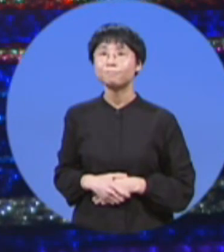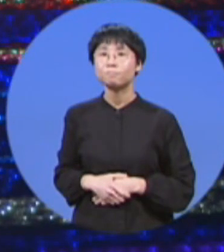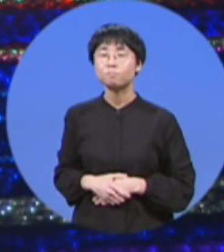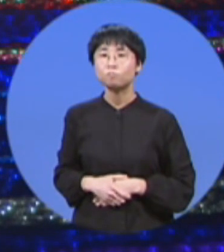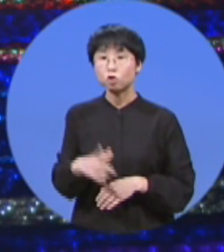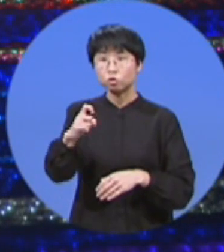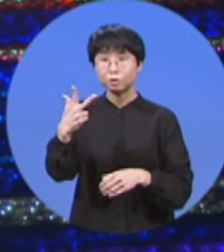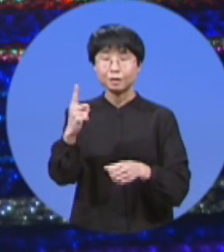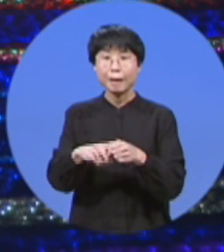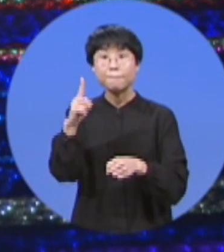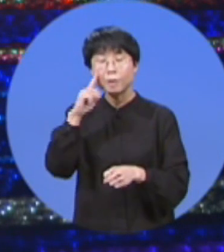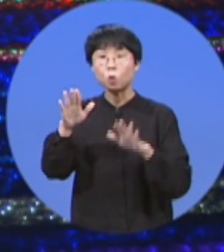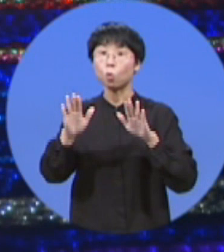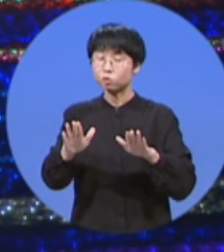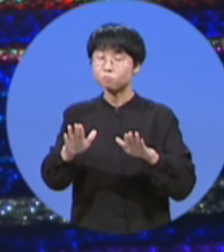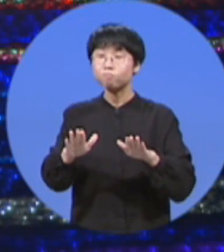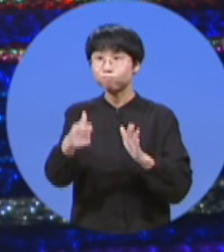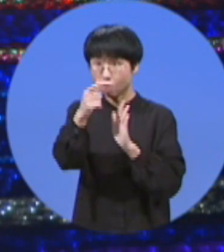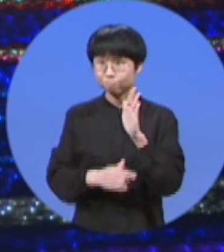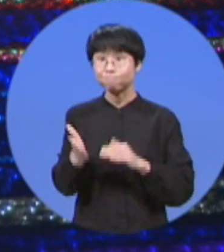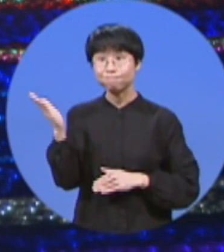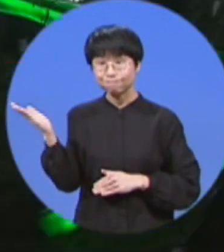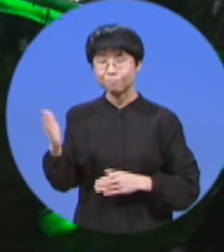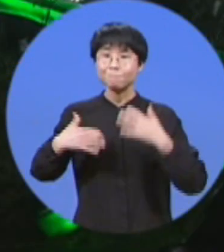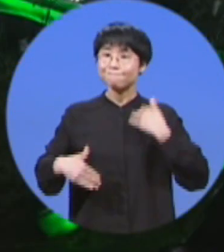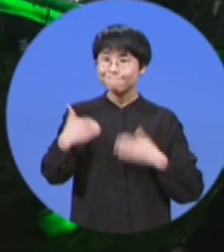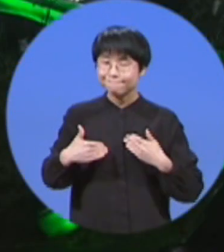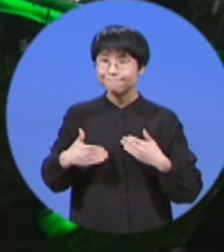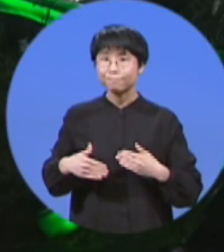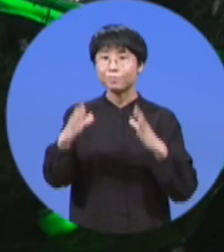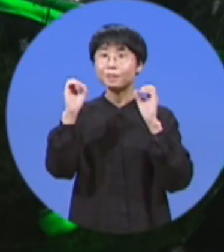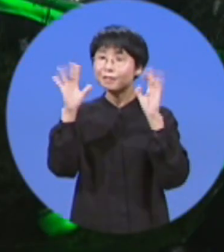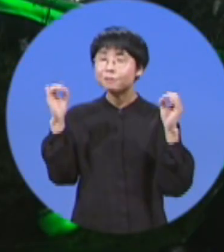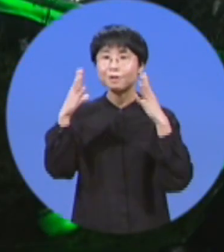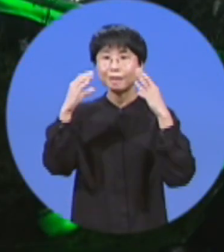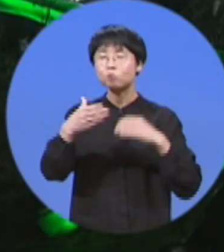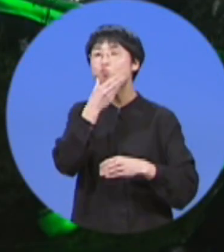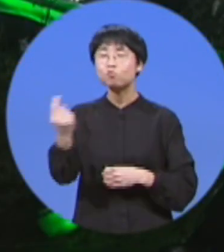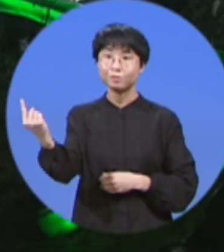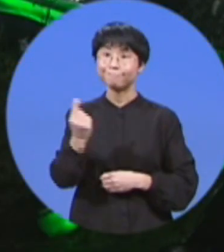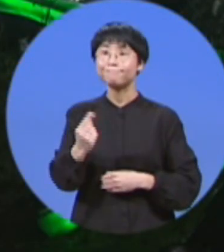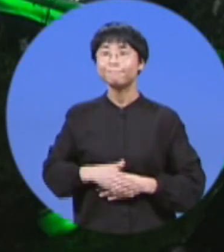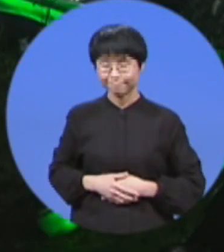17年目を迎えた今回のタイトルはファン、光る笑顔に福来たる。